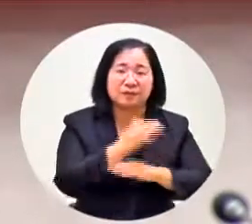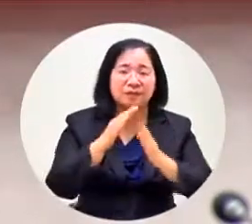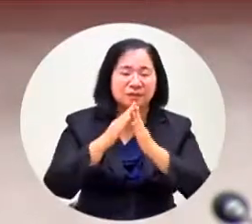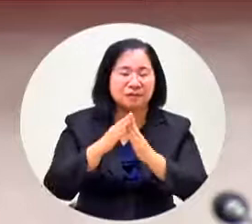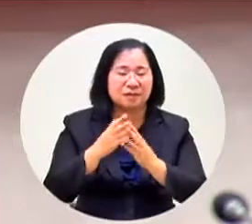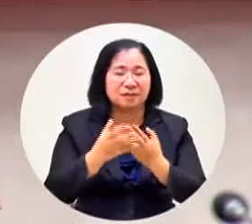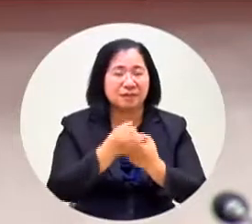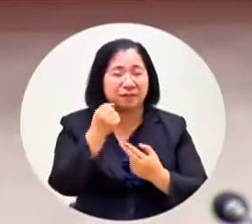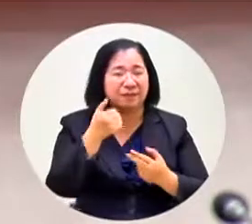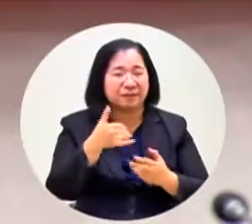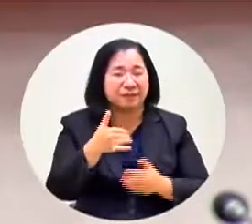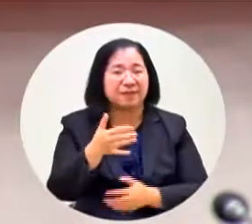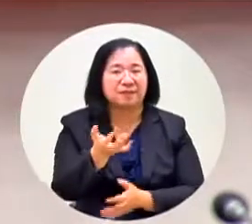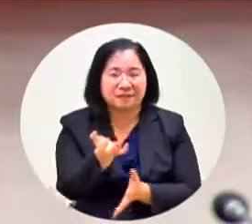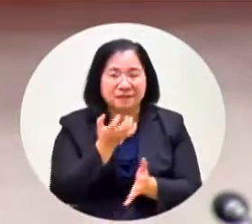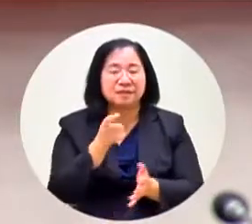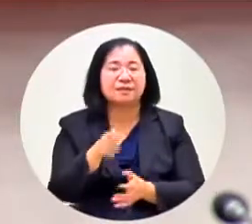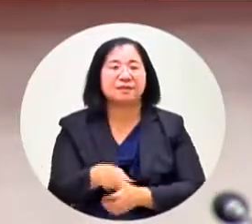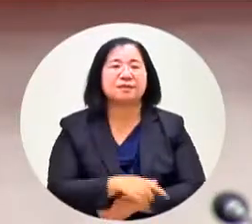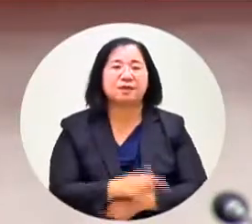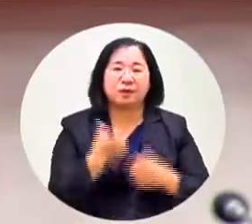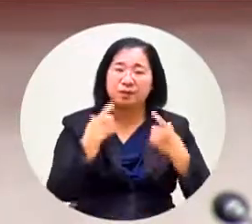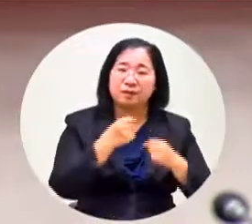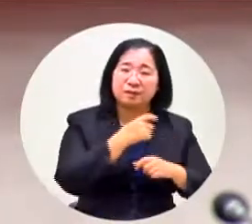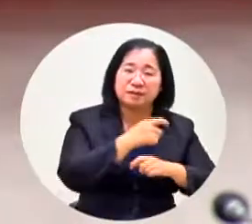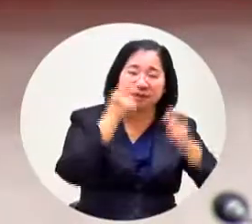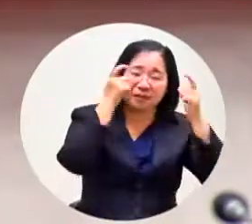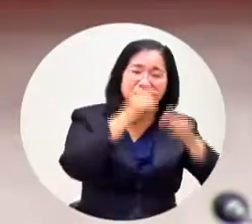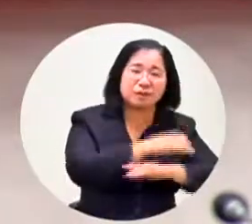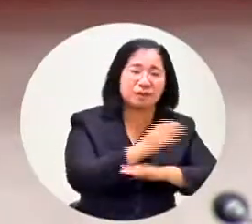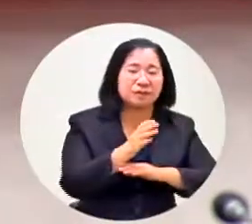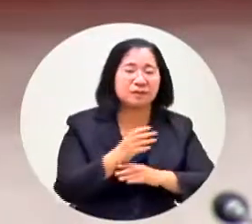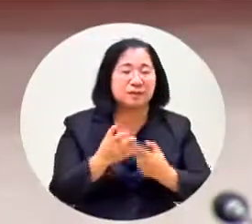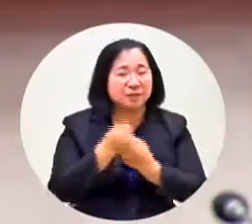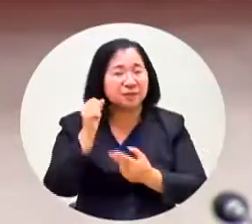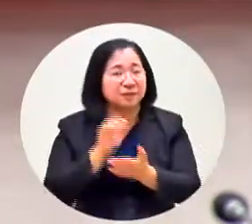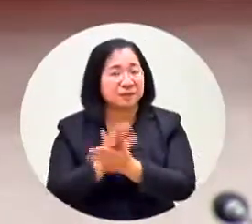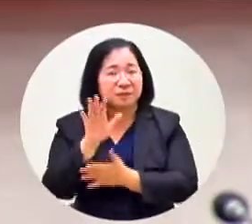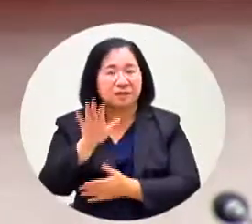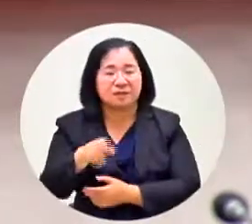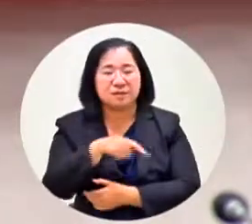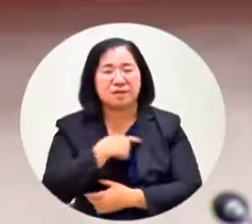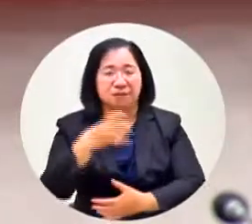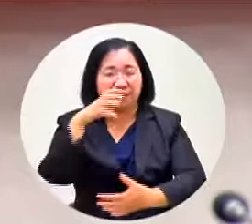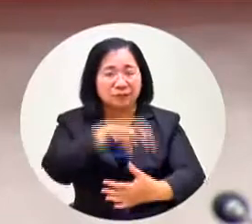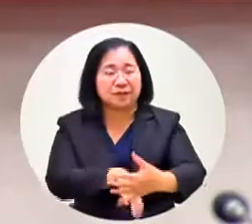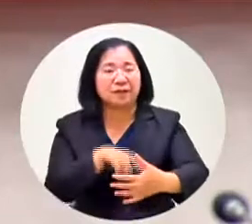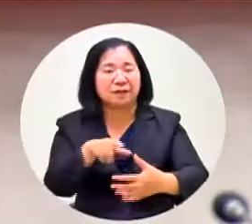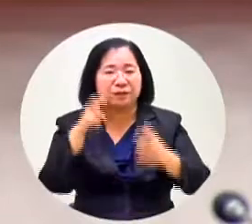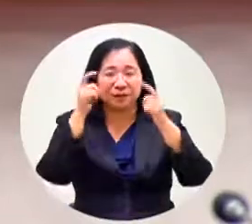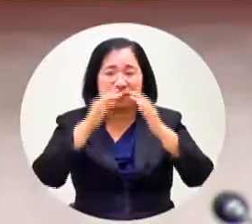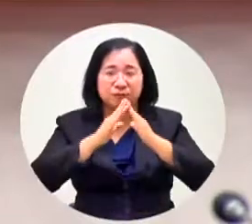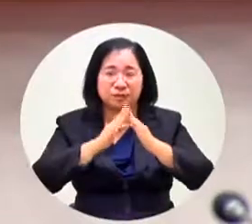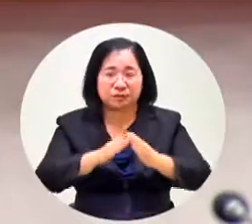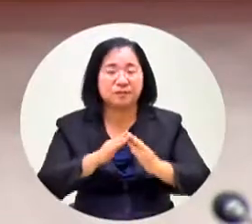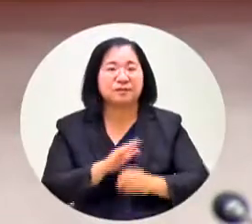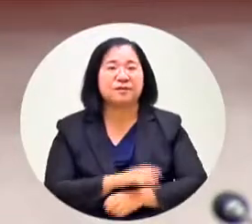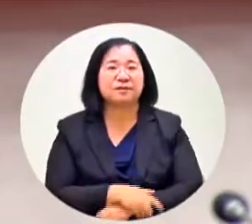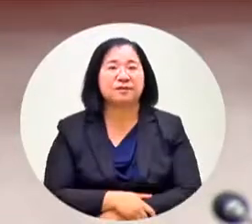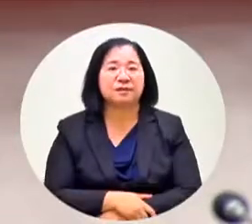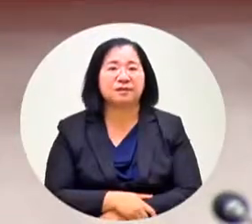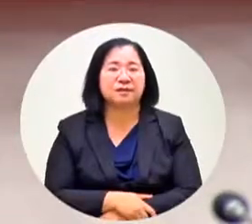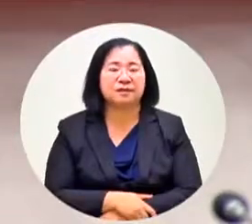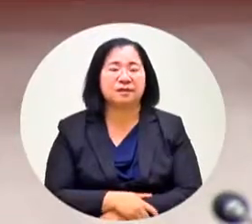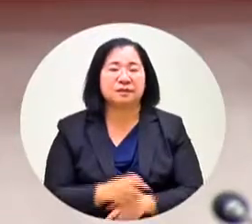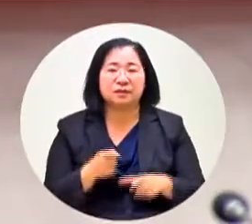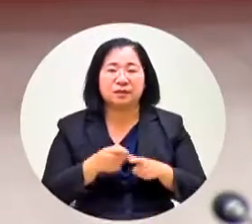的第10项里面，希望把我们的公办的单位的幼教人员的薪资，从根本带动到幼教的一个教育品质